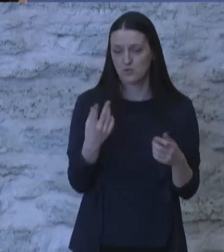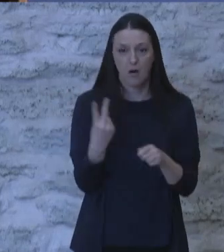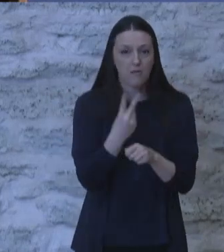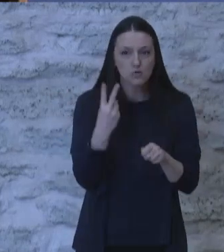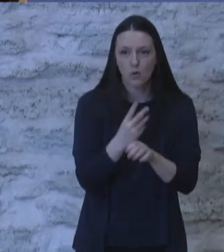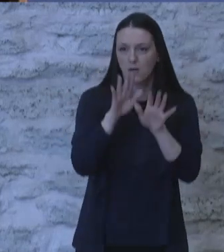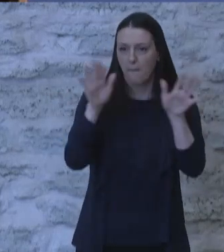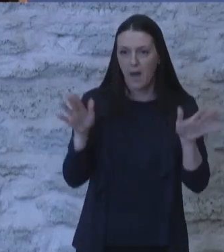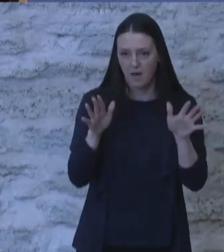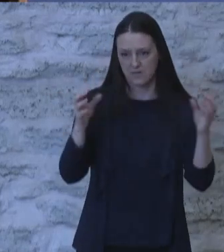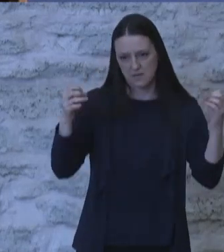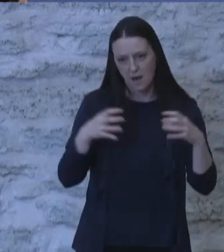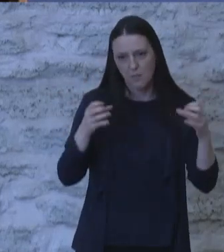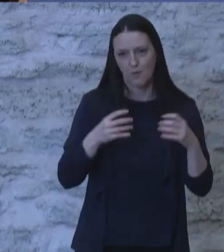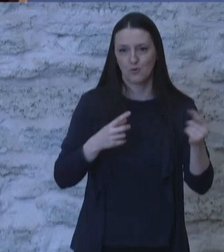päevas